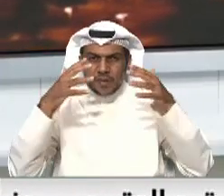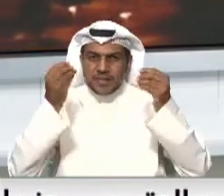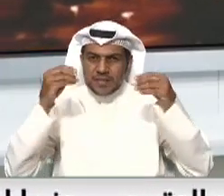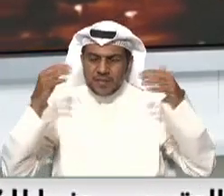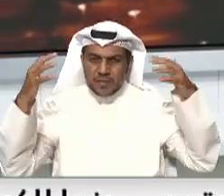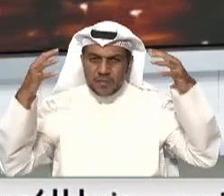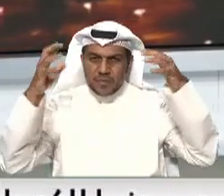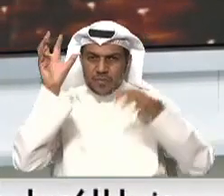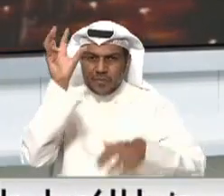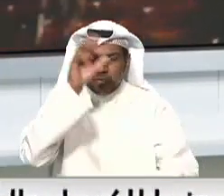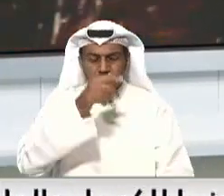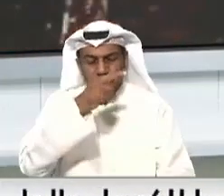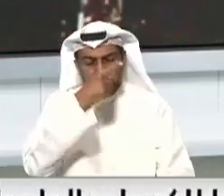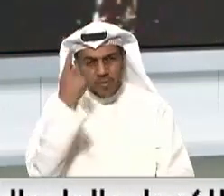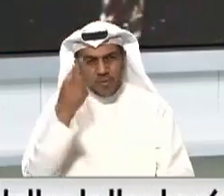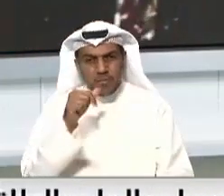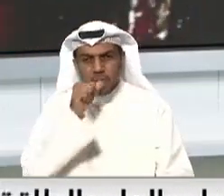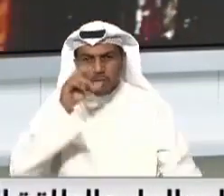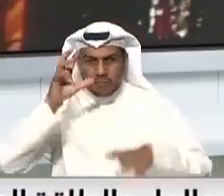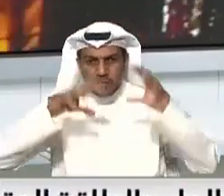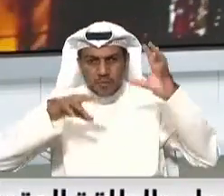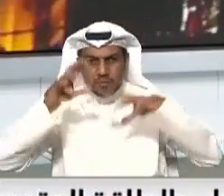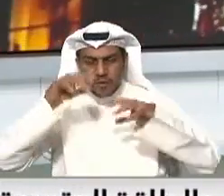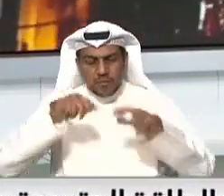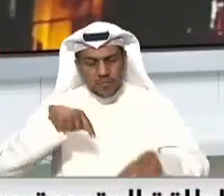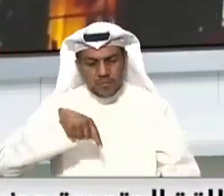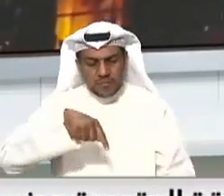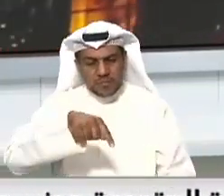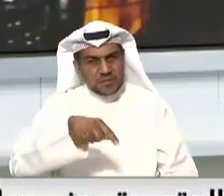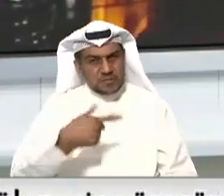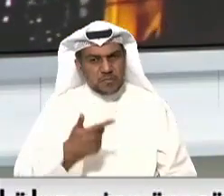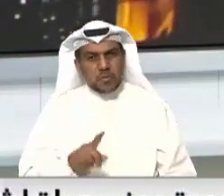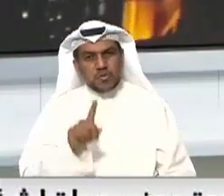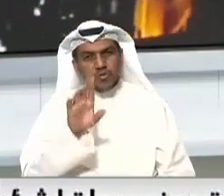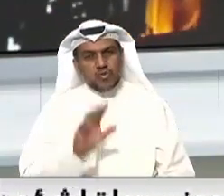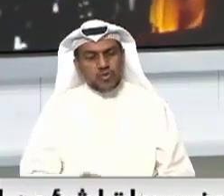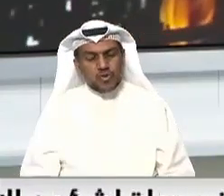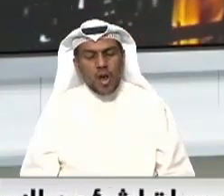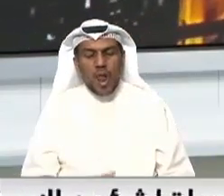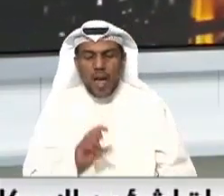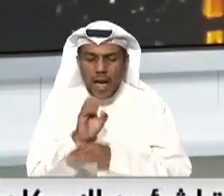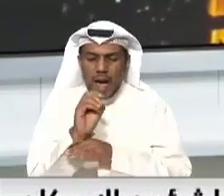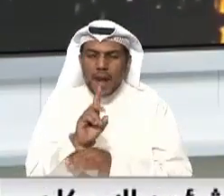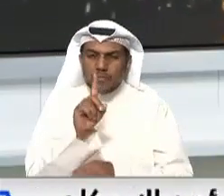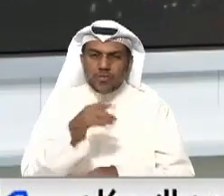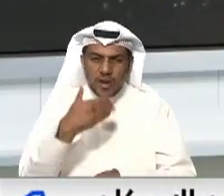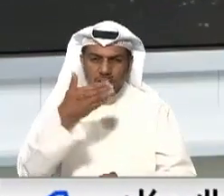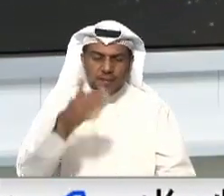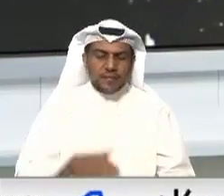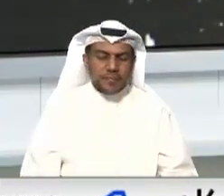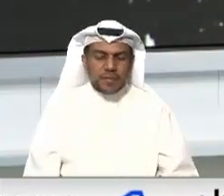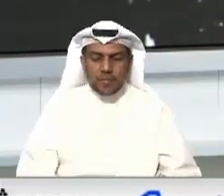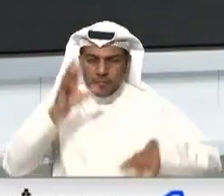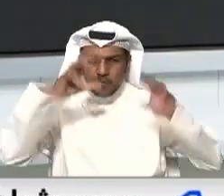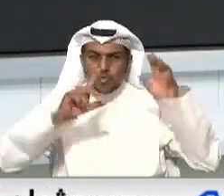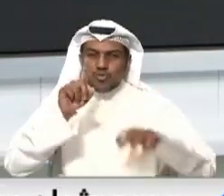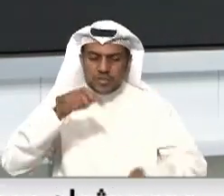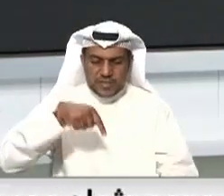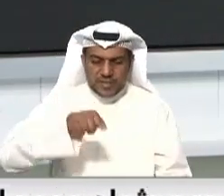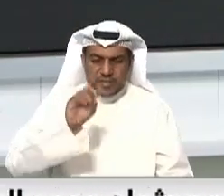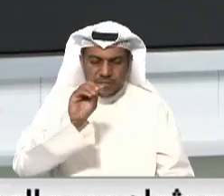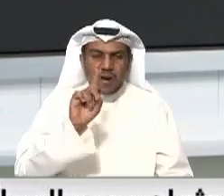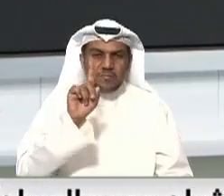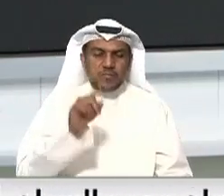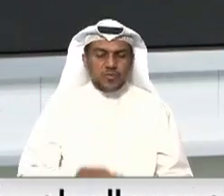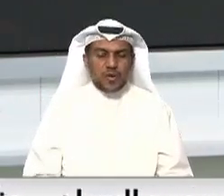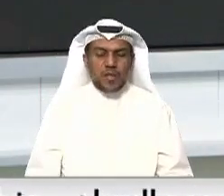عوده لفرص الامطار المتفرقه خلال منتصف هذا الاسبوع باذن الله وراح نوافيكم في تفاصيل اكثر عنها خلال هذه النشره وايضا